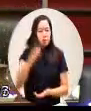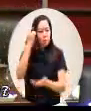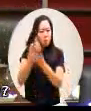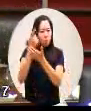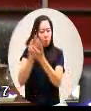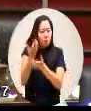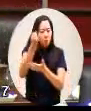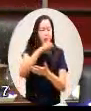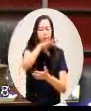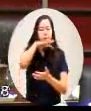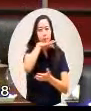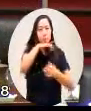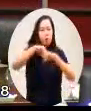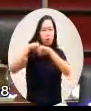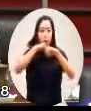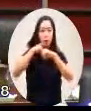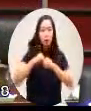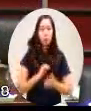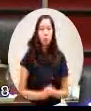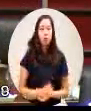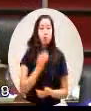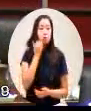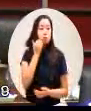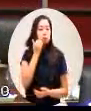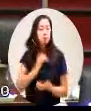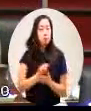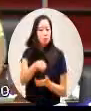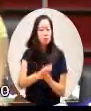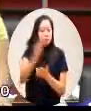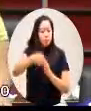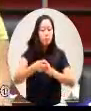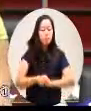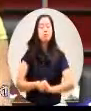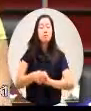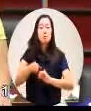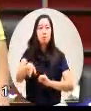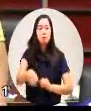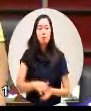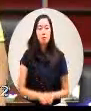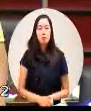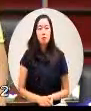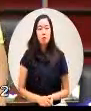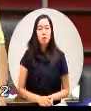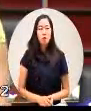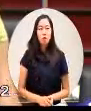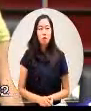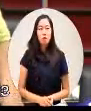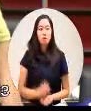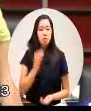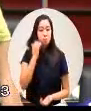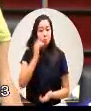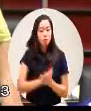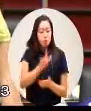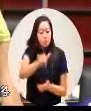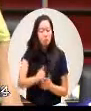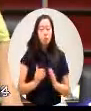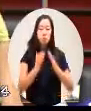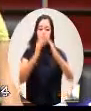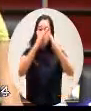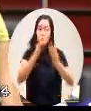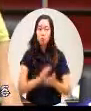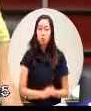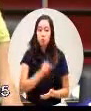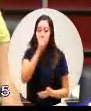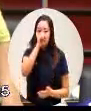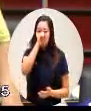力。如果伊那一个让你肯定的一个教育家，一个好